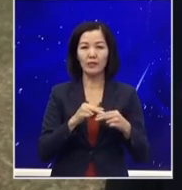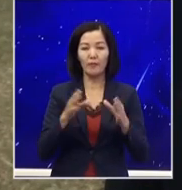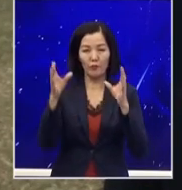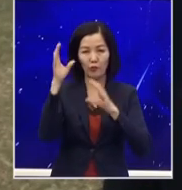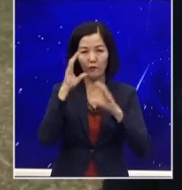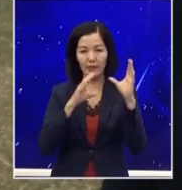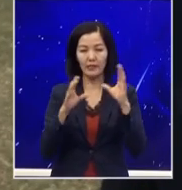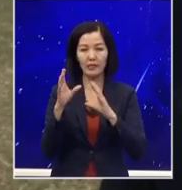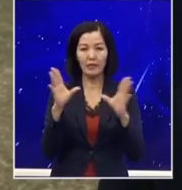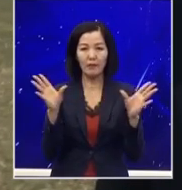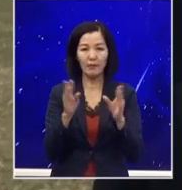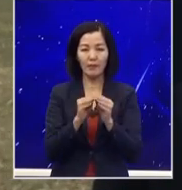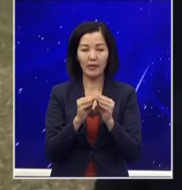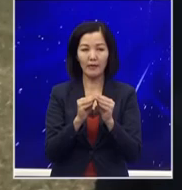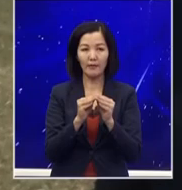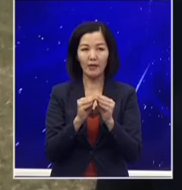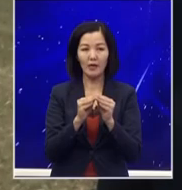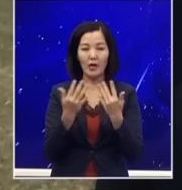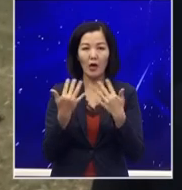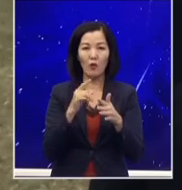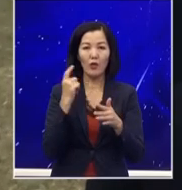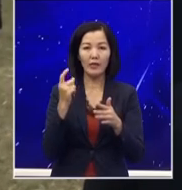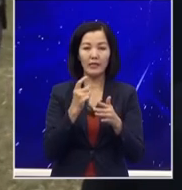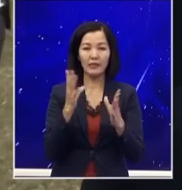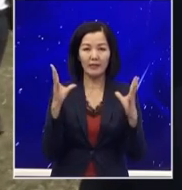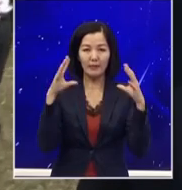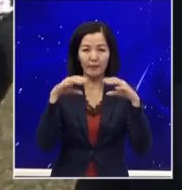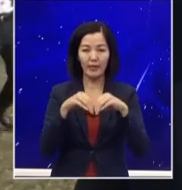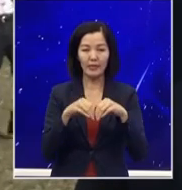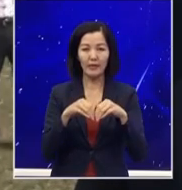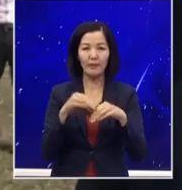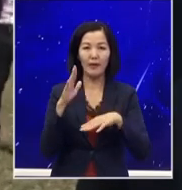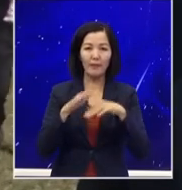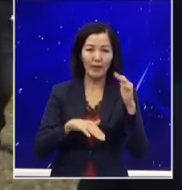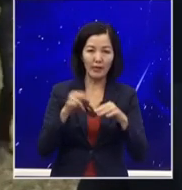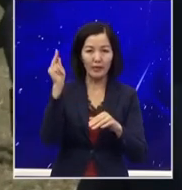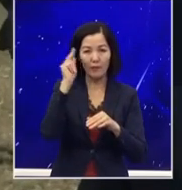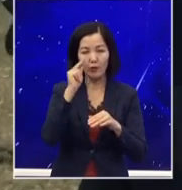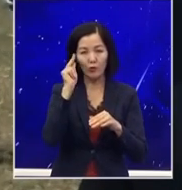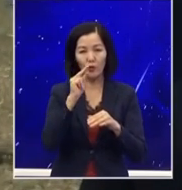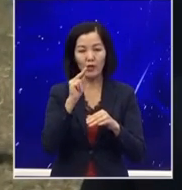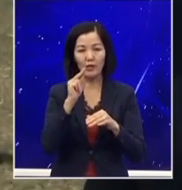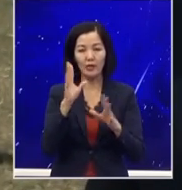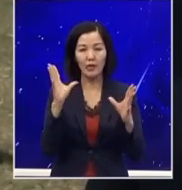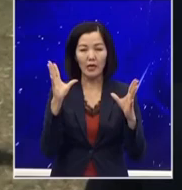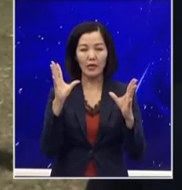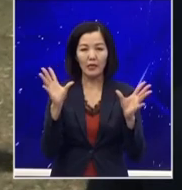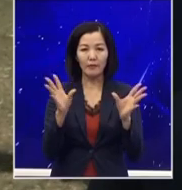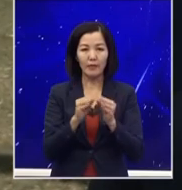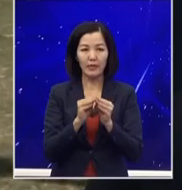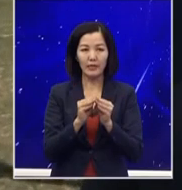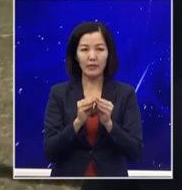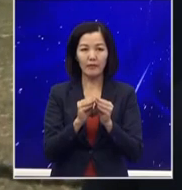институттармен осы шаруа қожалықтарын араларын қосып, осы жерде өнегелі